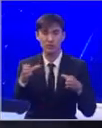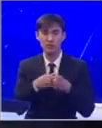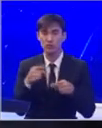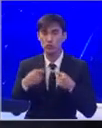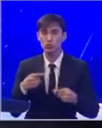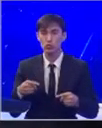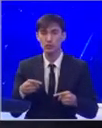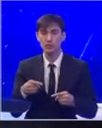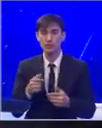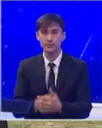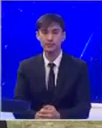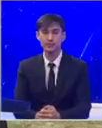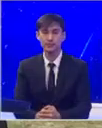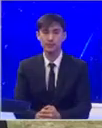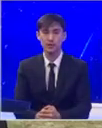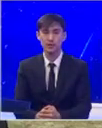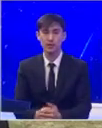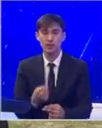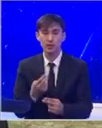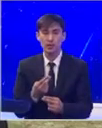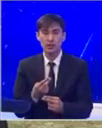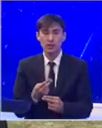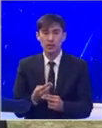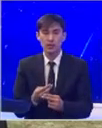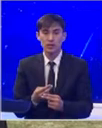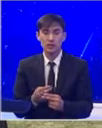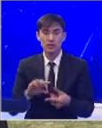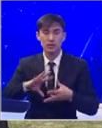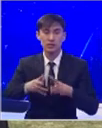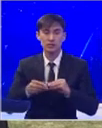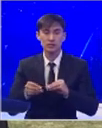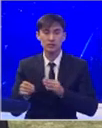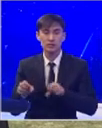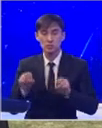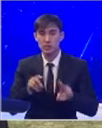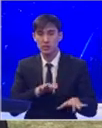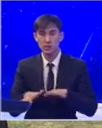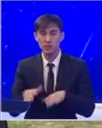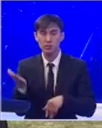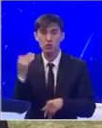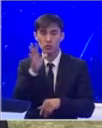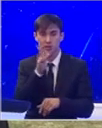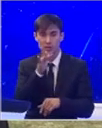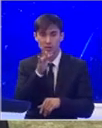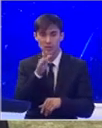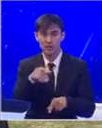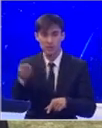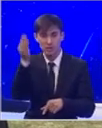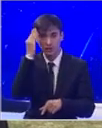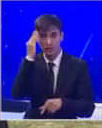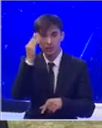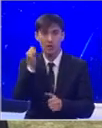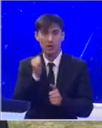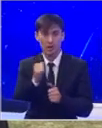отечественных силы срез исходя из сложившихся оперативную обстановке прошлых лет тактика и